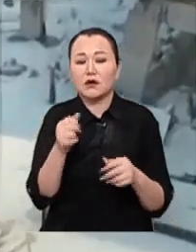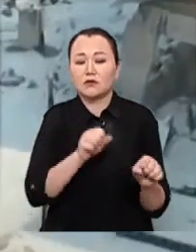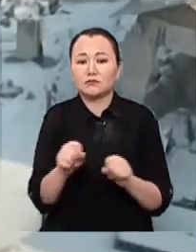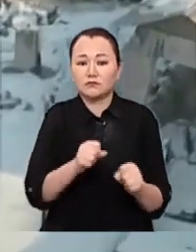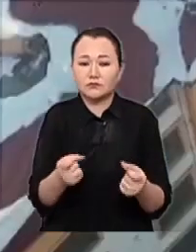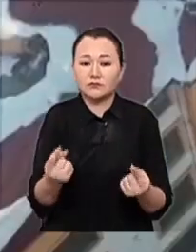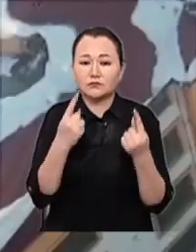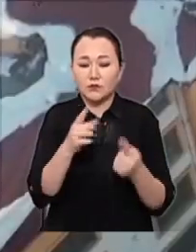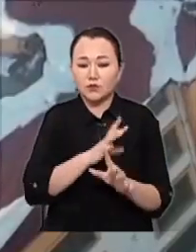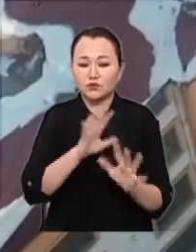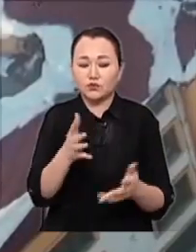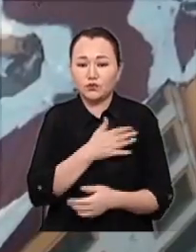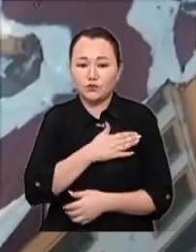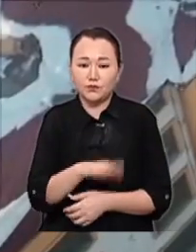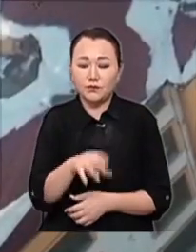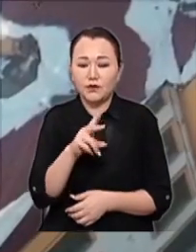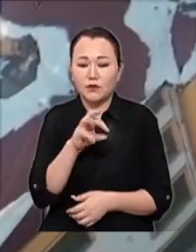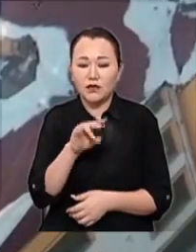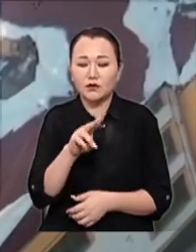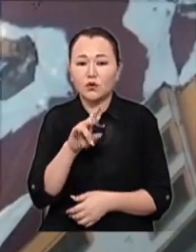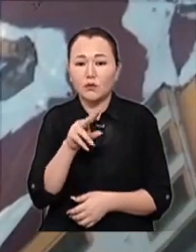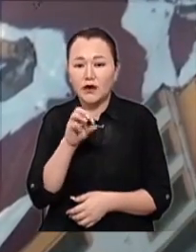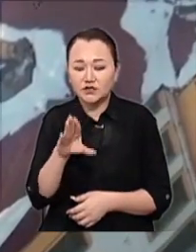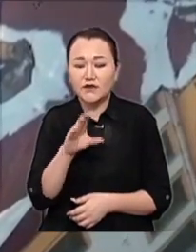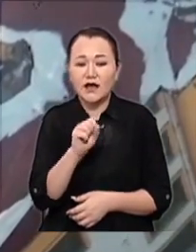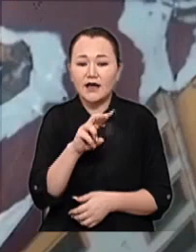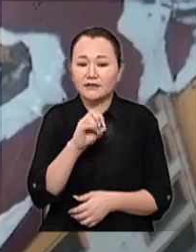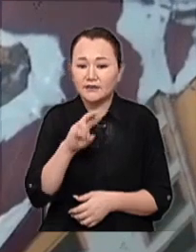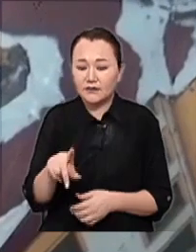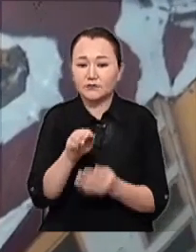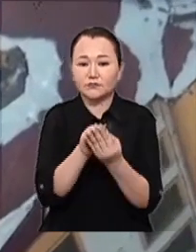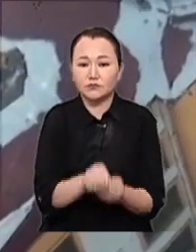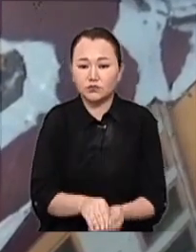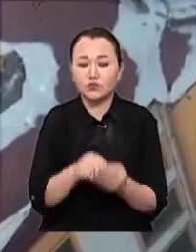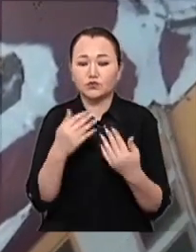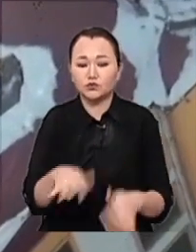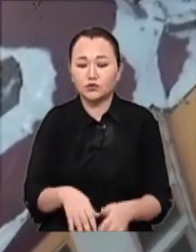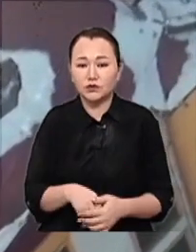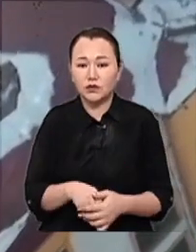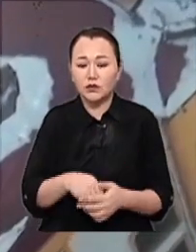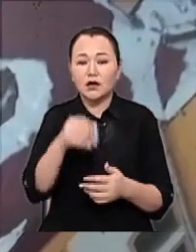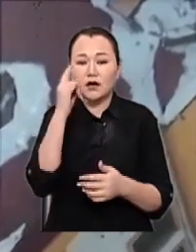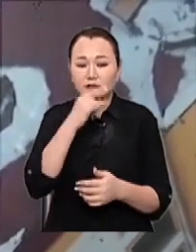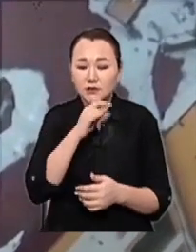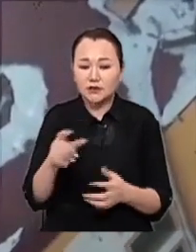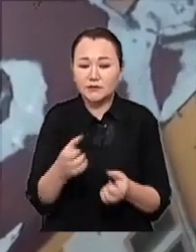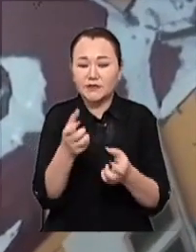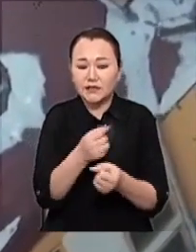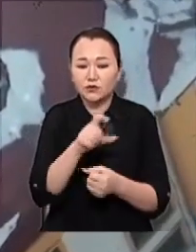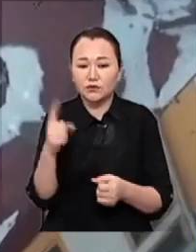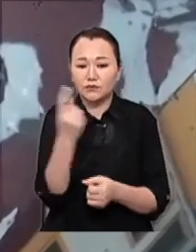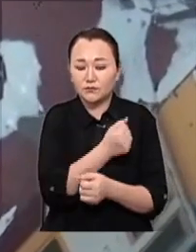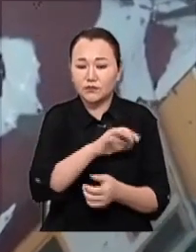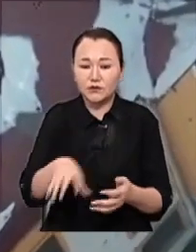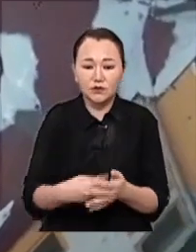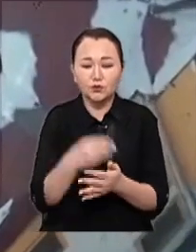жер сілкінісі кезінде көз жұмған Мерболат Құрмашев пен Әділ Қадырбеков жер қойнына тапсырылды. Ал қазақстандық құтқарушылар бір аптадан